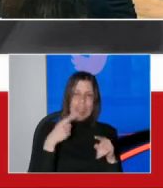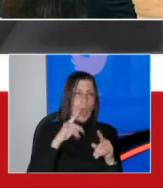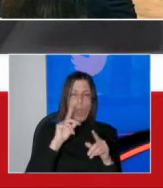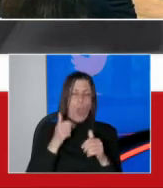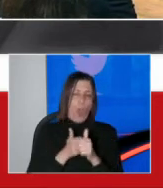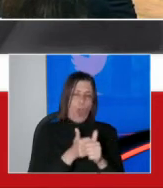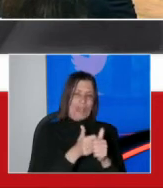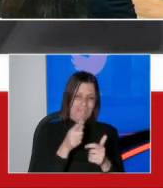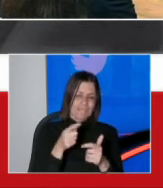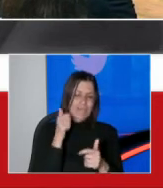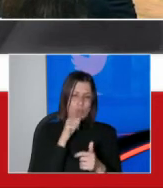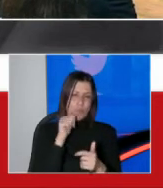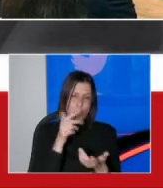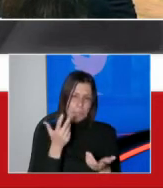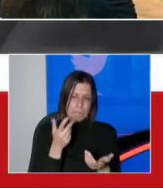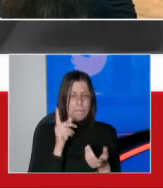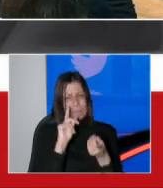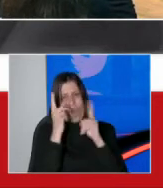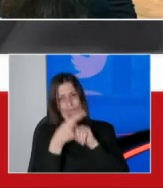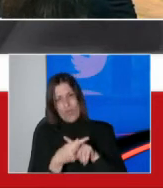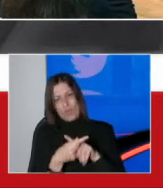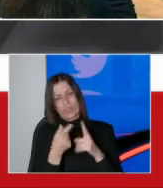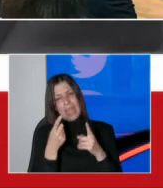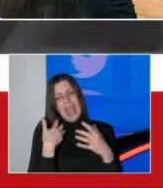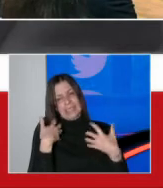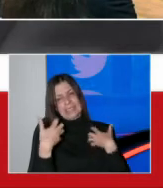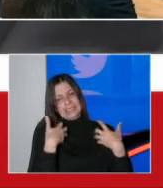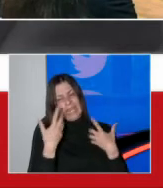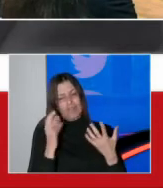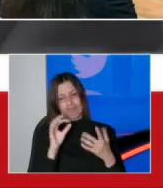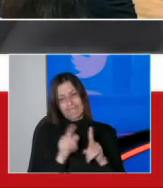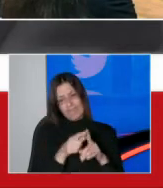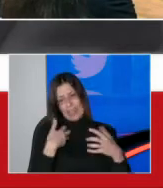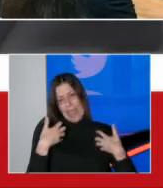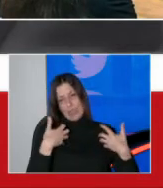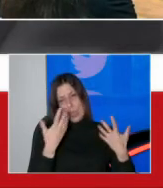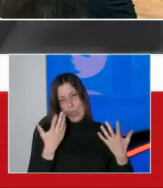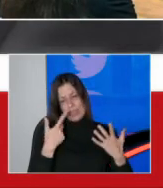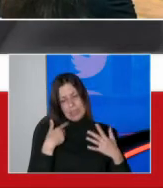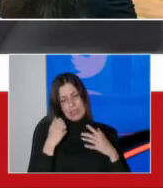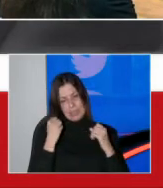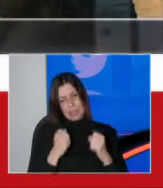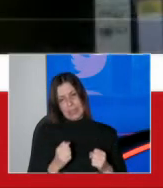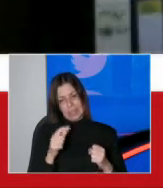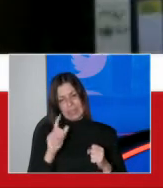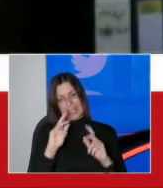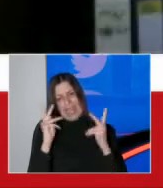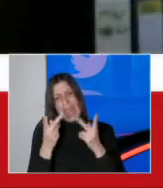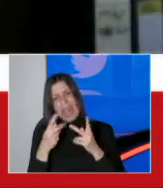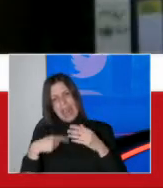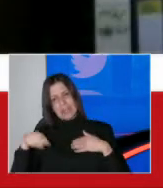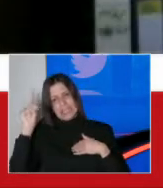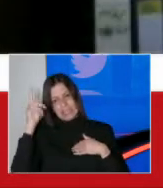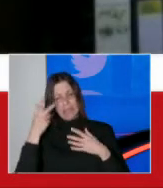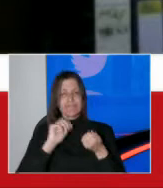עוקב אחריהם ביום-יום, הופכות למין הצגת תיאטרון שמכוונת כלפי קהל מצביעים,